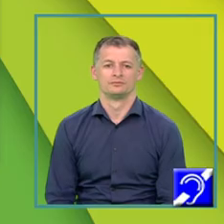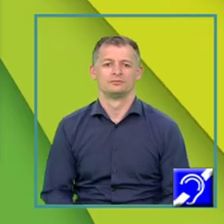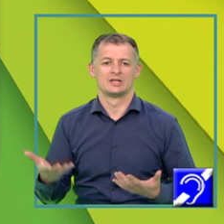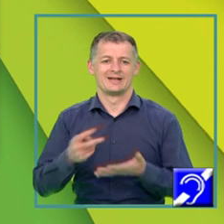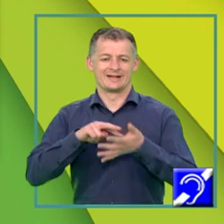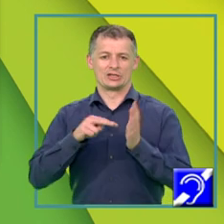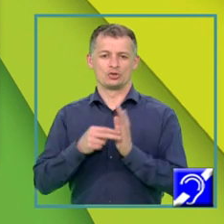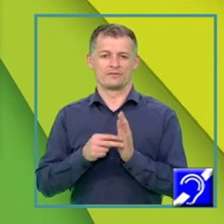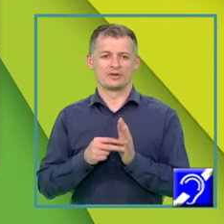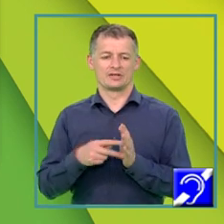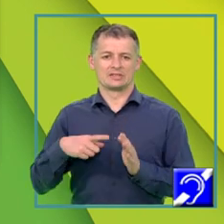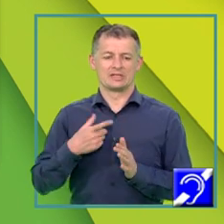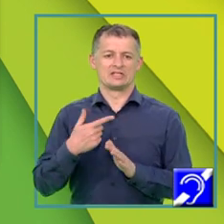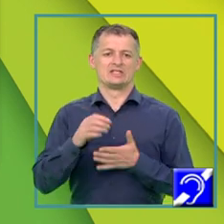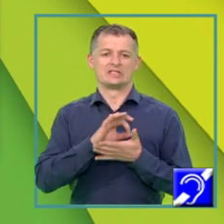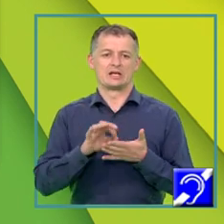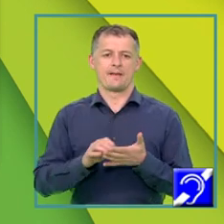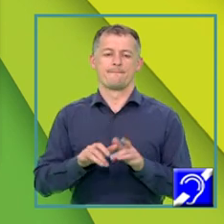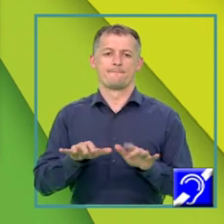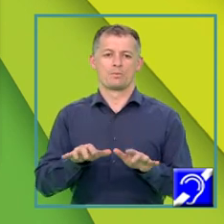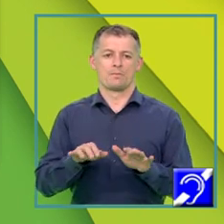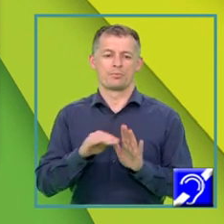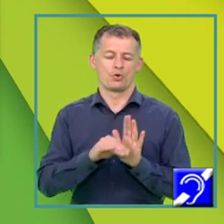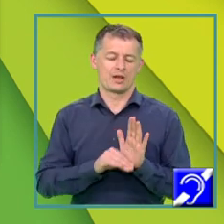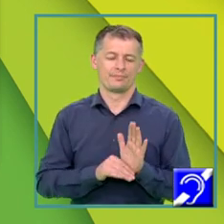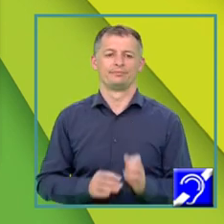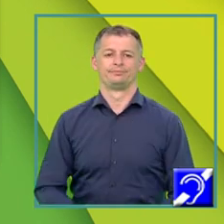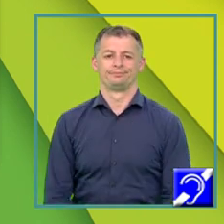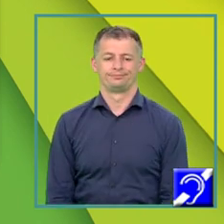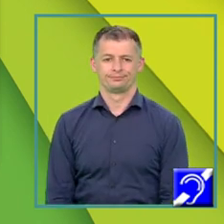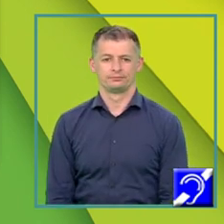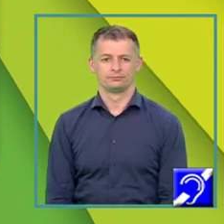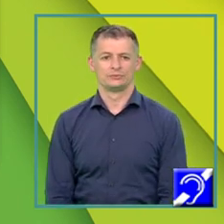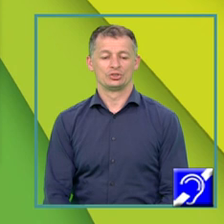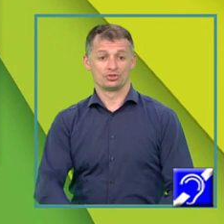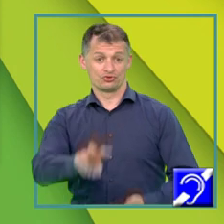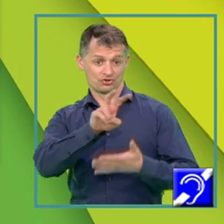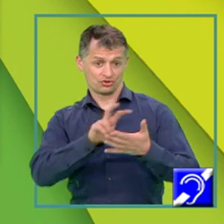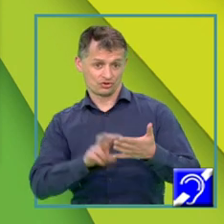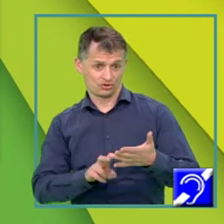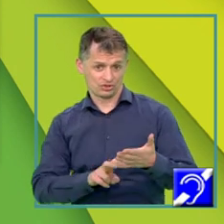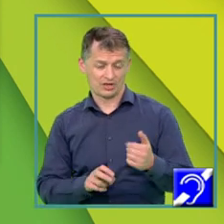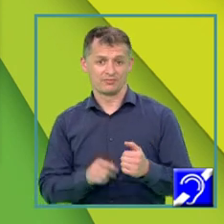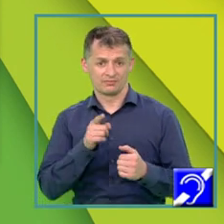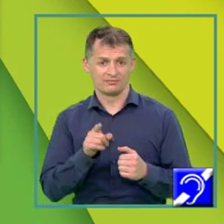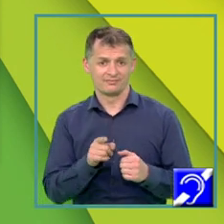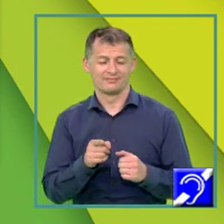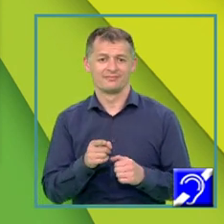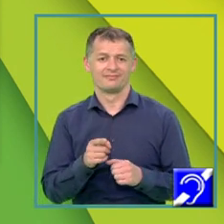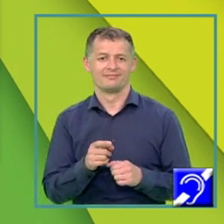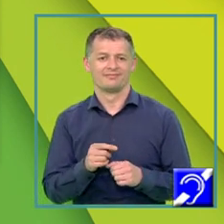constă din scrierea unui program vom citi un șir de caractere format din cuvinte